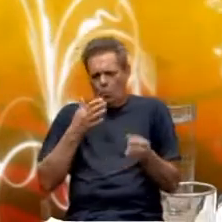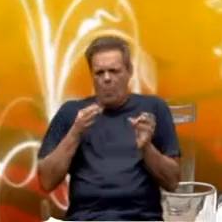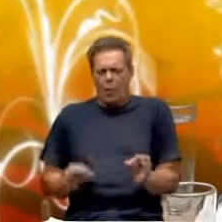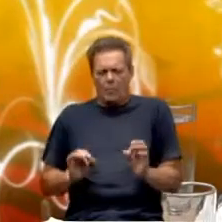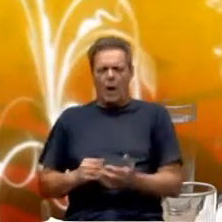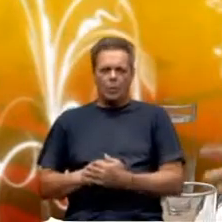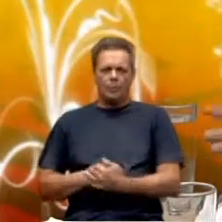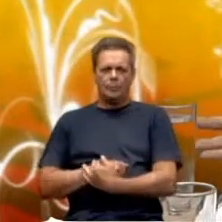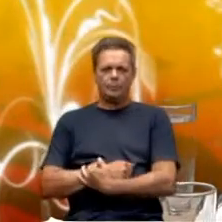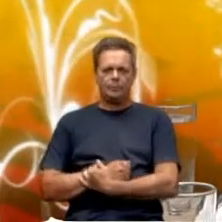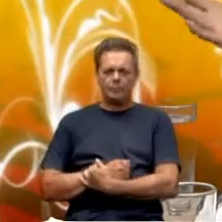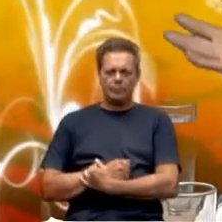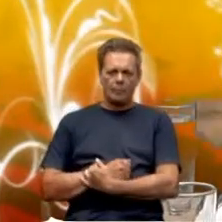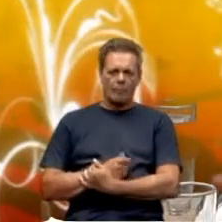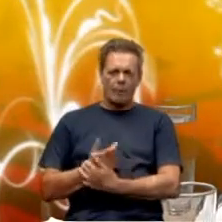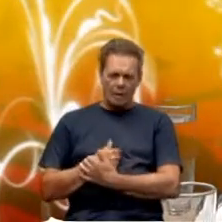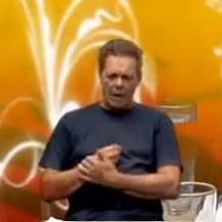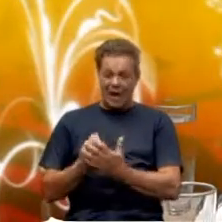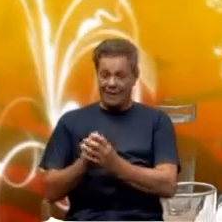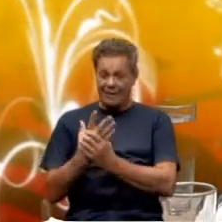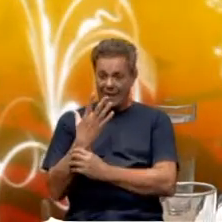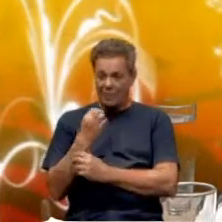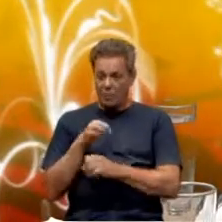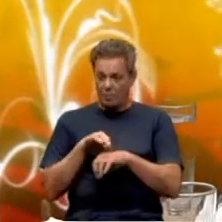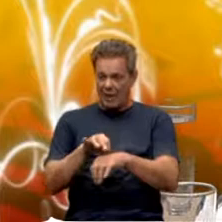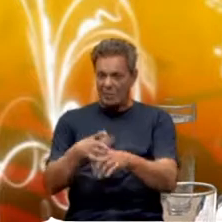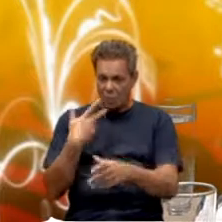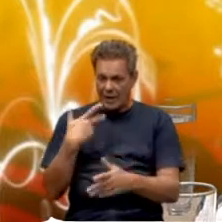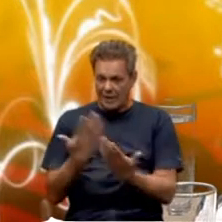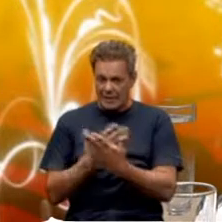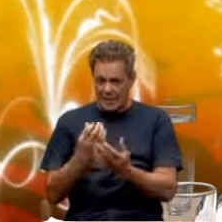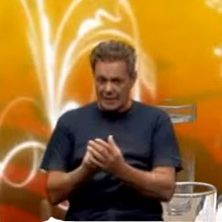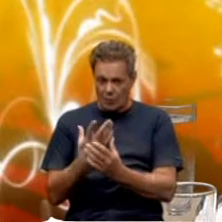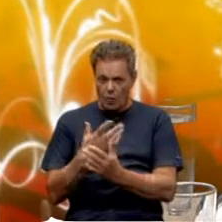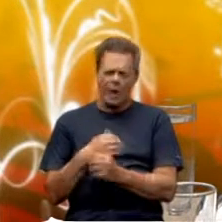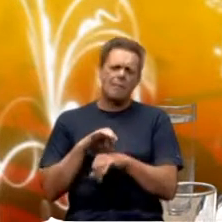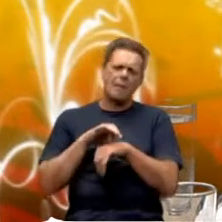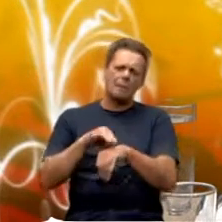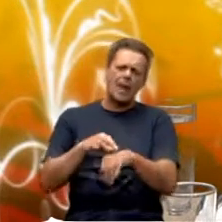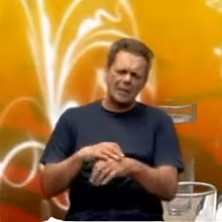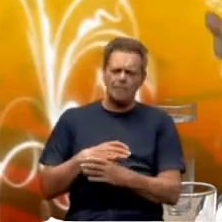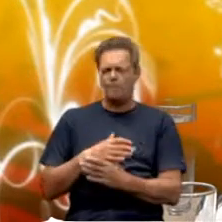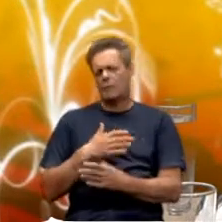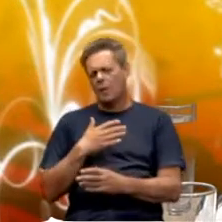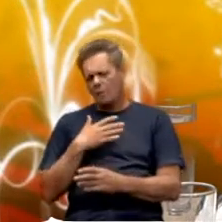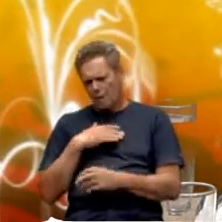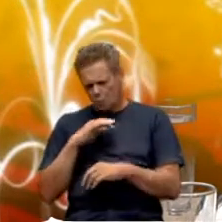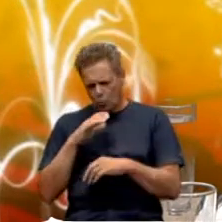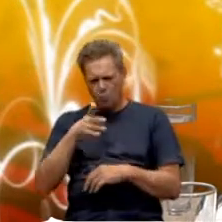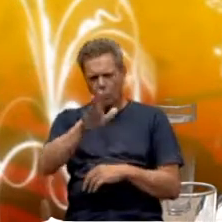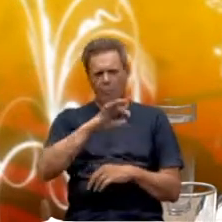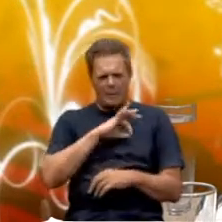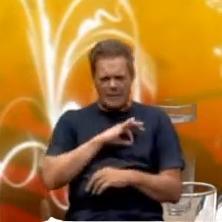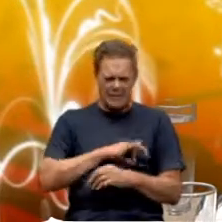ja Kresnicu pratim od kad se stvorila i pratim vaši predsjednici koji su, sad će se valjda to